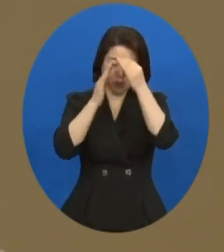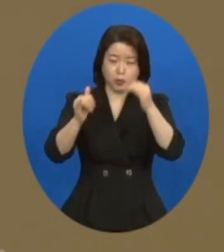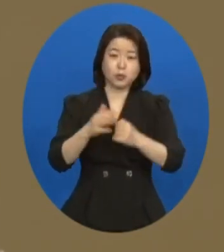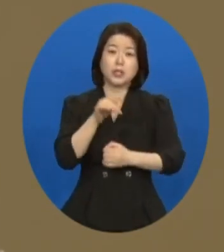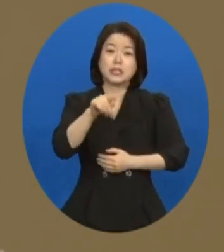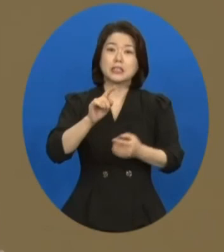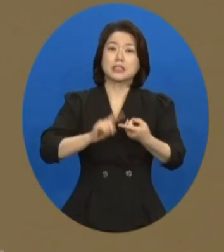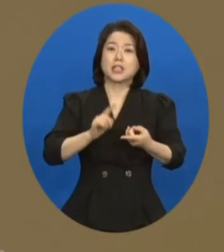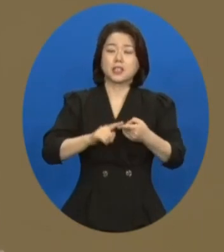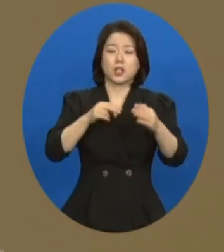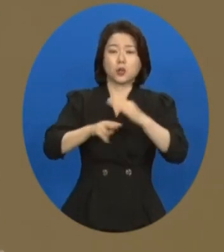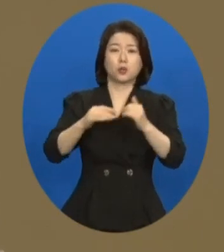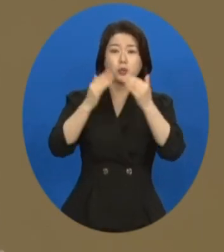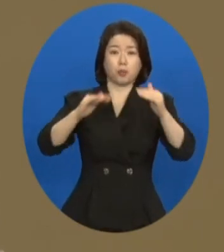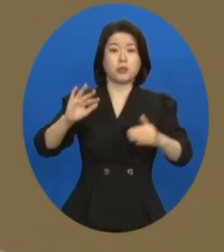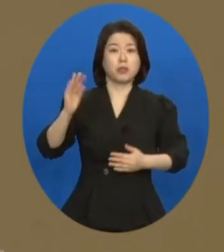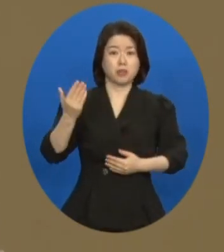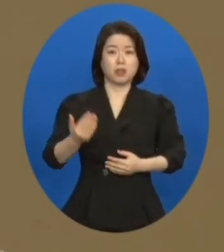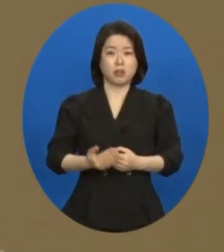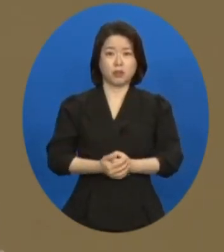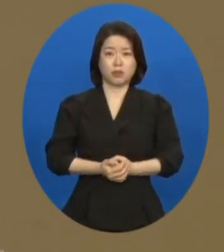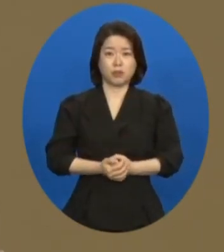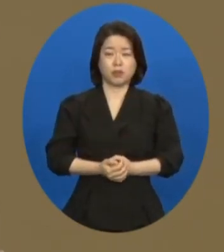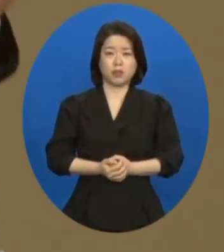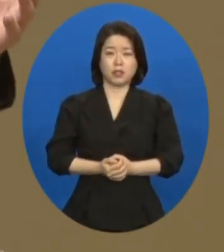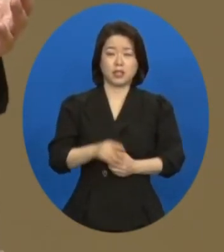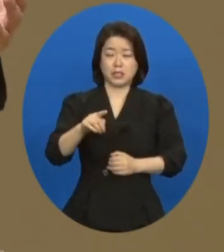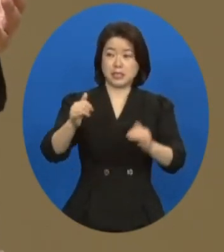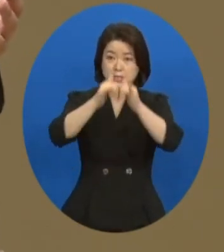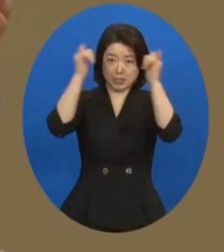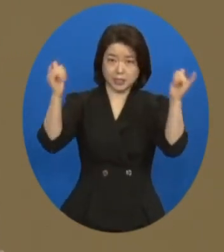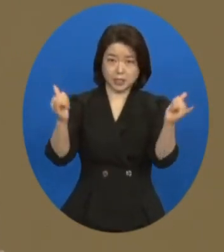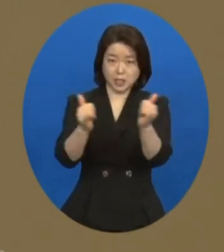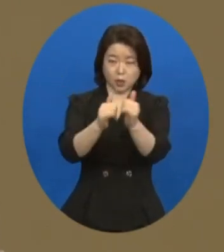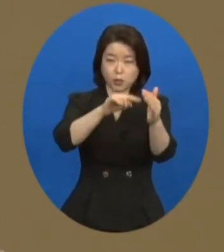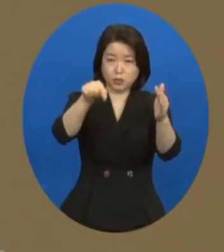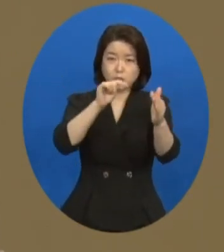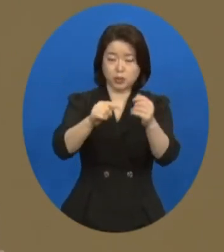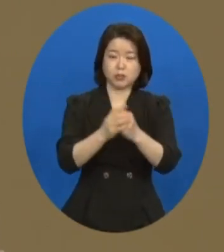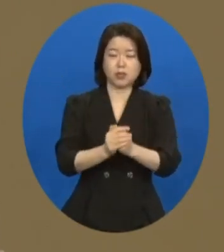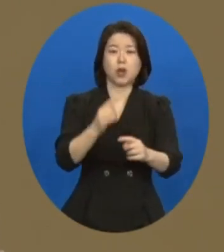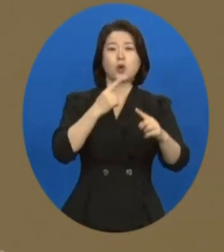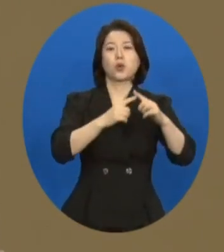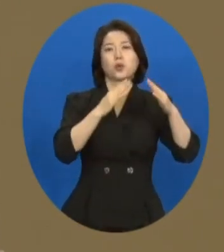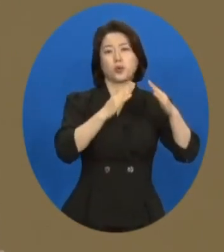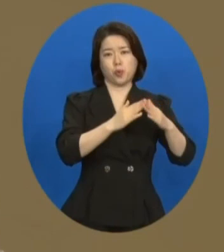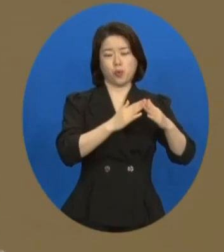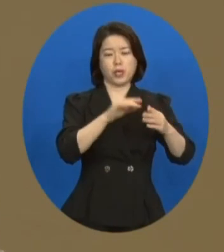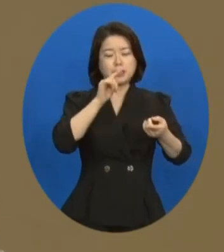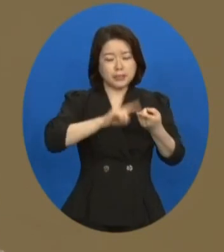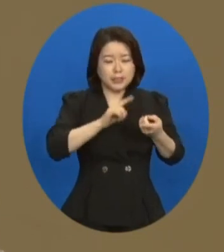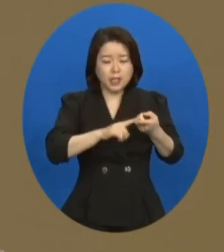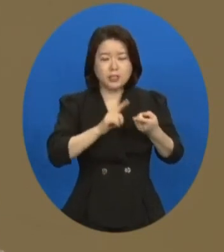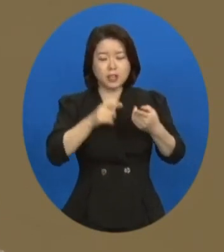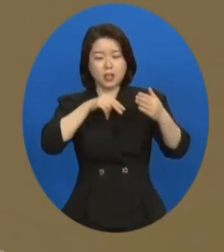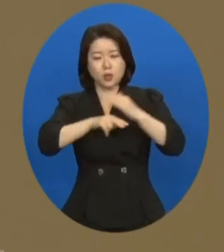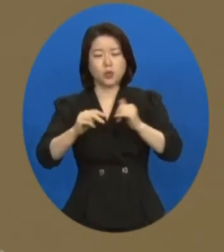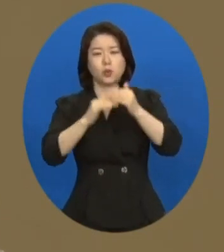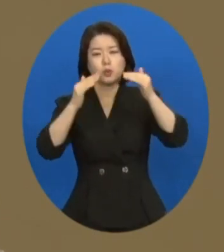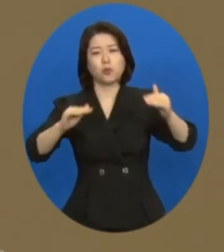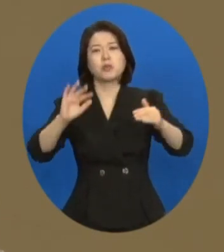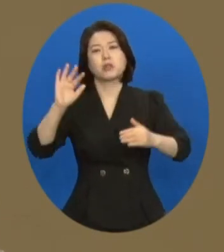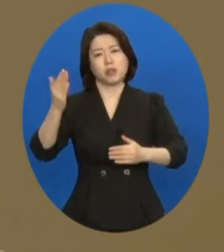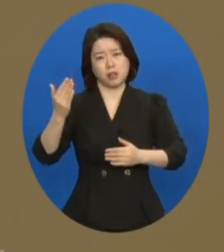피서 해요 이 사회에서 교회는 그 자체가 도피성 이어야 하는